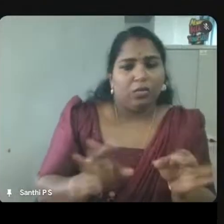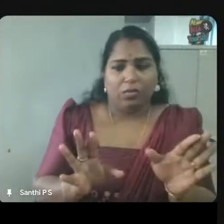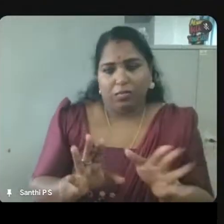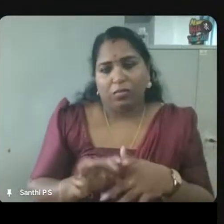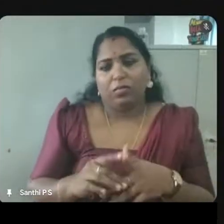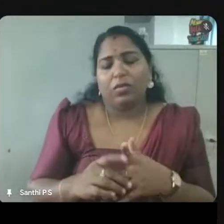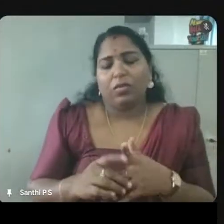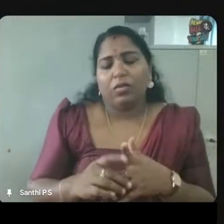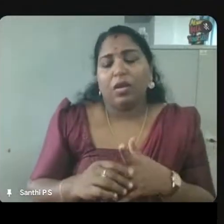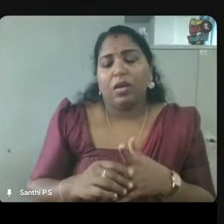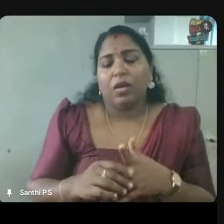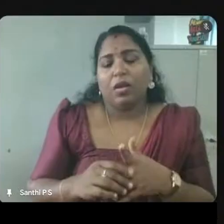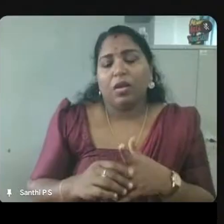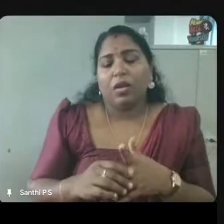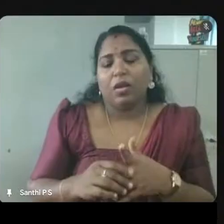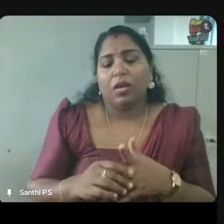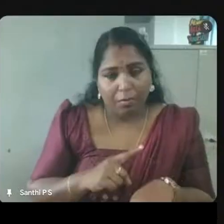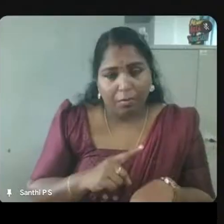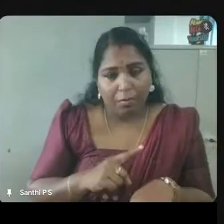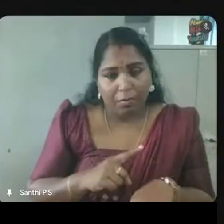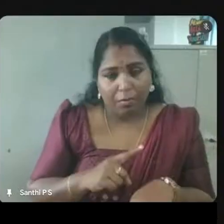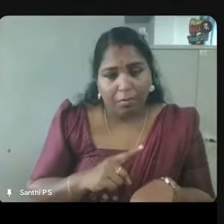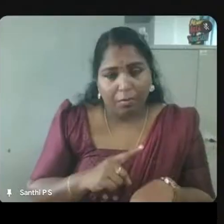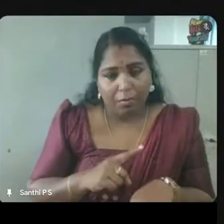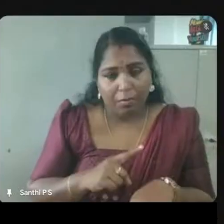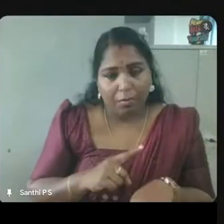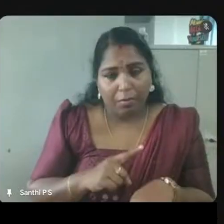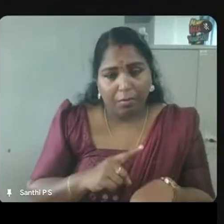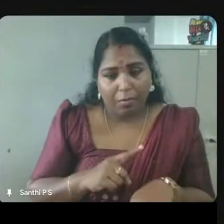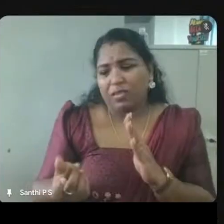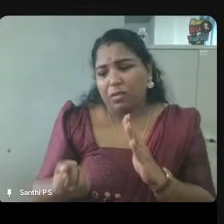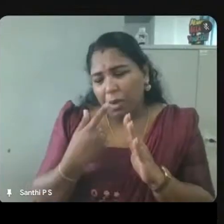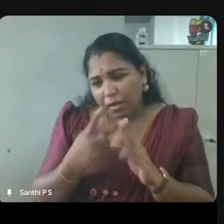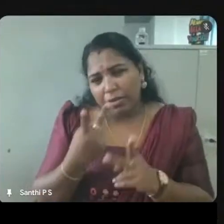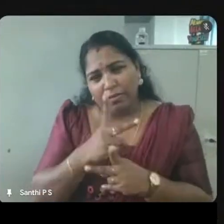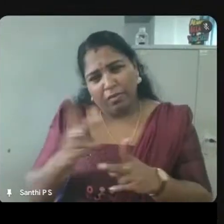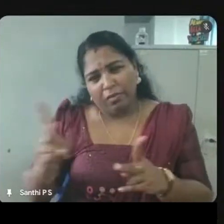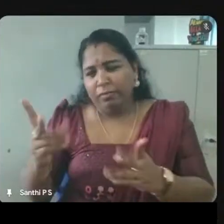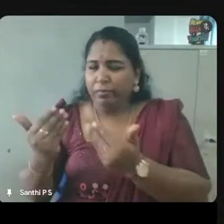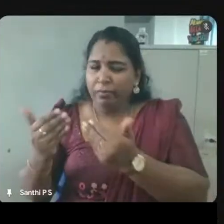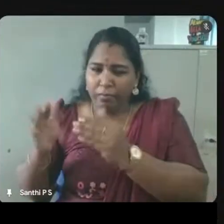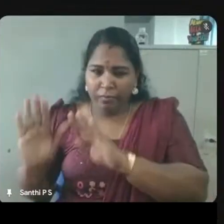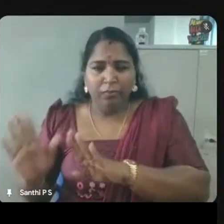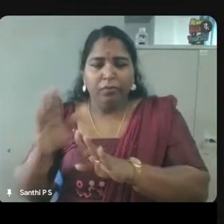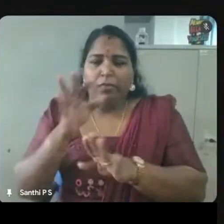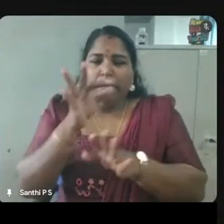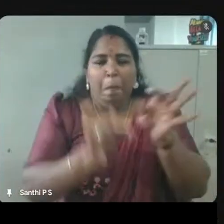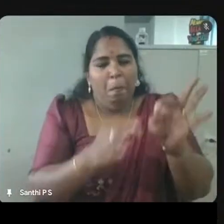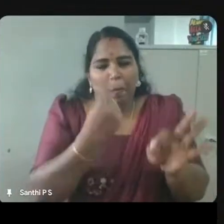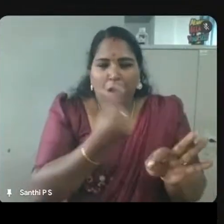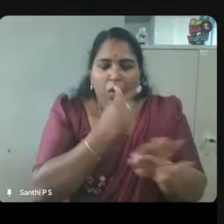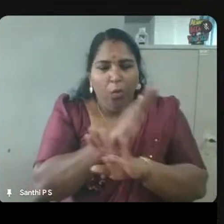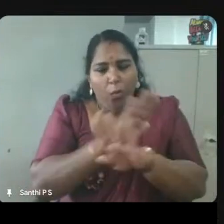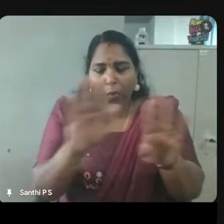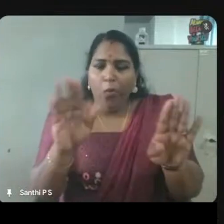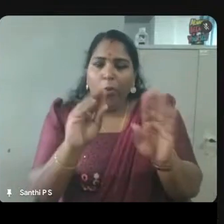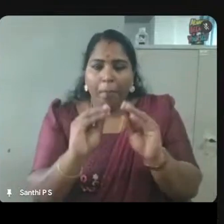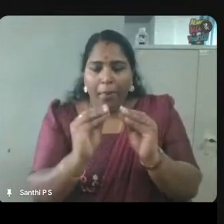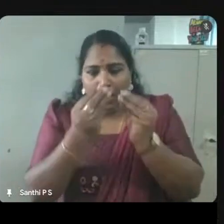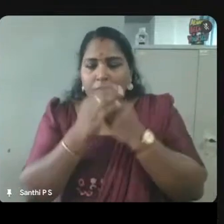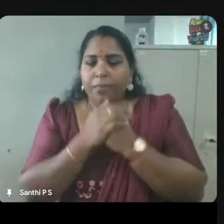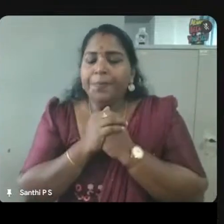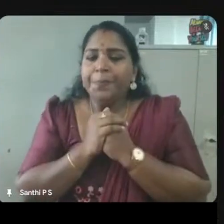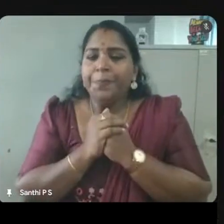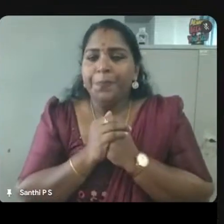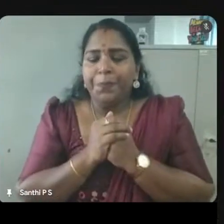മെഡിസിനിൽ ഇത്രയും ട്രീറ്റ്മെന്റ് അവൈലബിൾ ആയിരിക്കുമ്പോൾ മുലപ്പാൽ യൂസ് ചെയ്യരുത് എന്നുള്ളതാണ് ഒരു റെക്കമെൻഡേഷൻ. പിന്നെ സെക്കൻഡ് ക്വസ്റ്റ്യൻ,